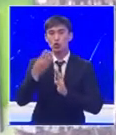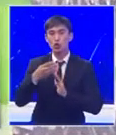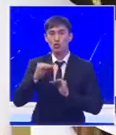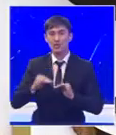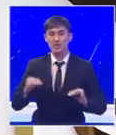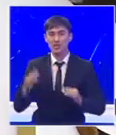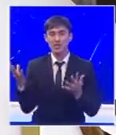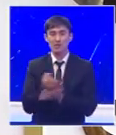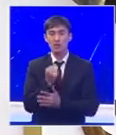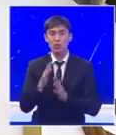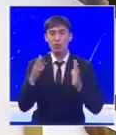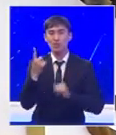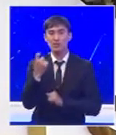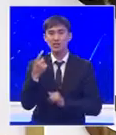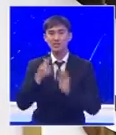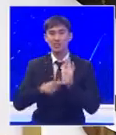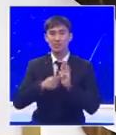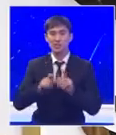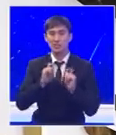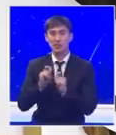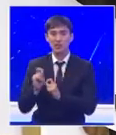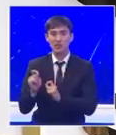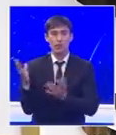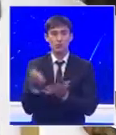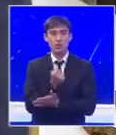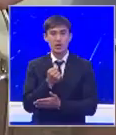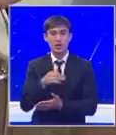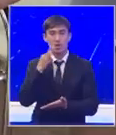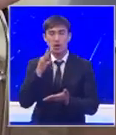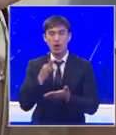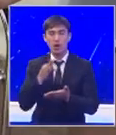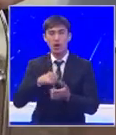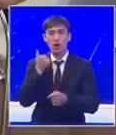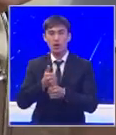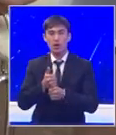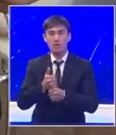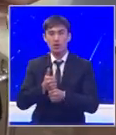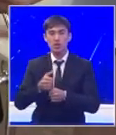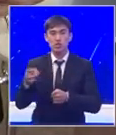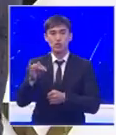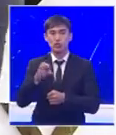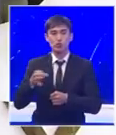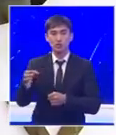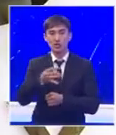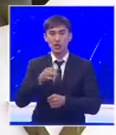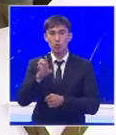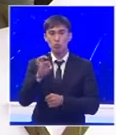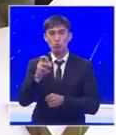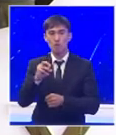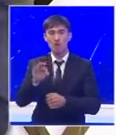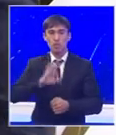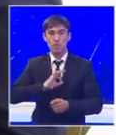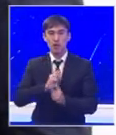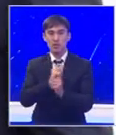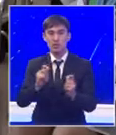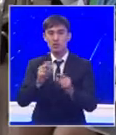школьников завоевали более 170 наград. Их успехи были отмечены главой Жетісуського края медалями и денежными